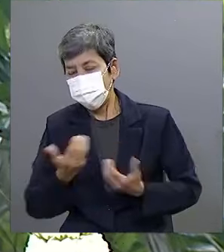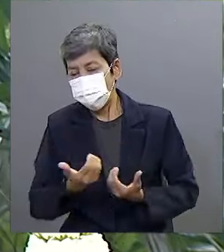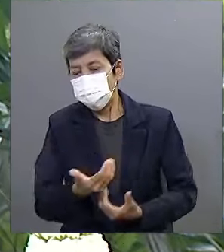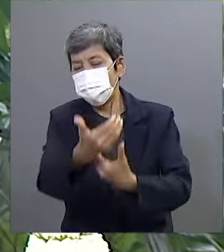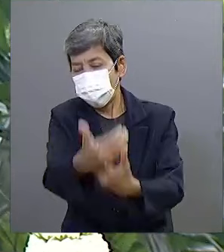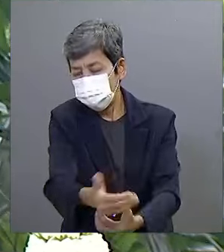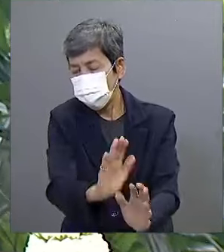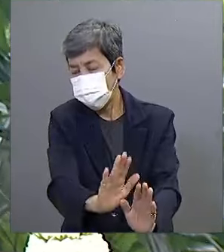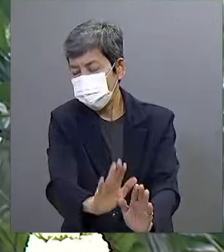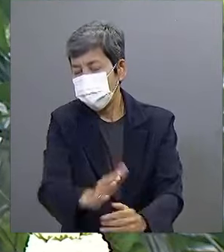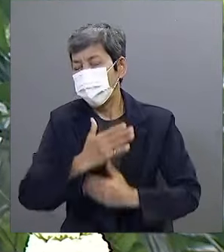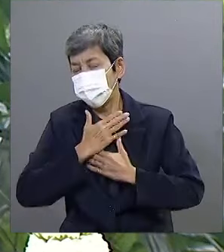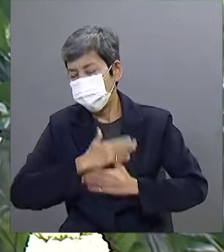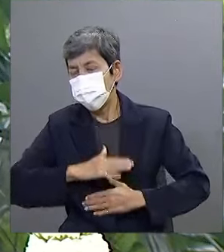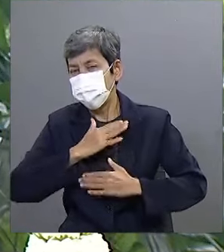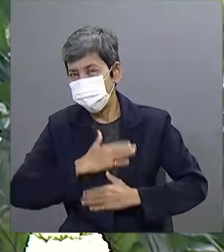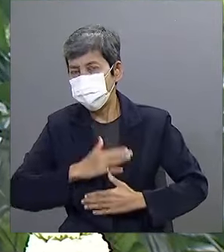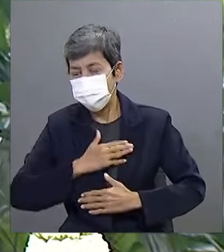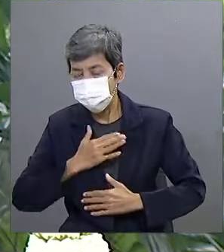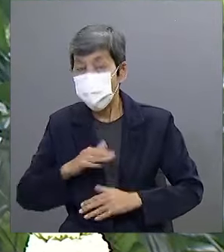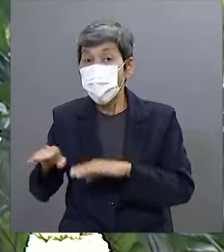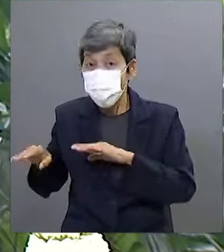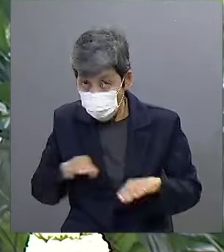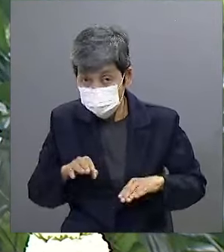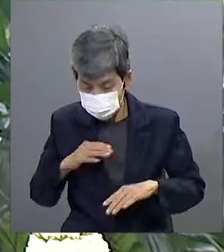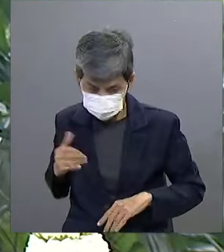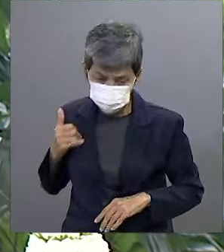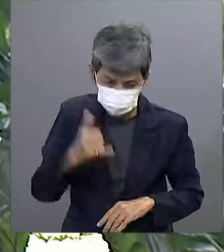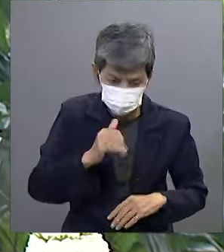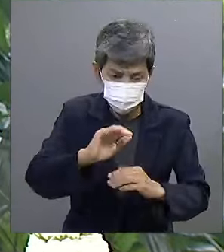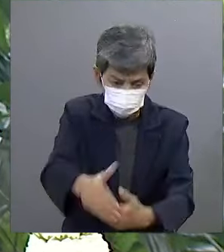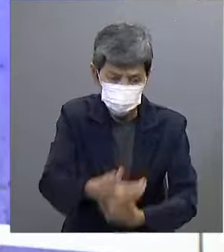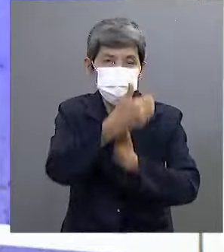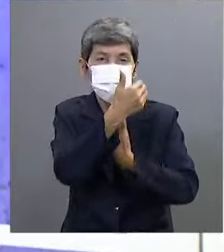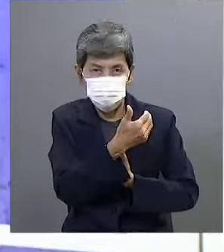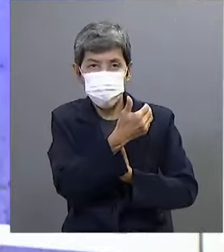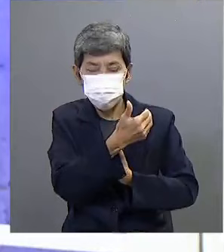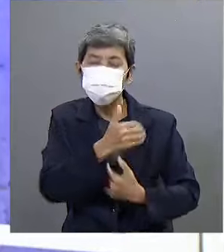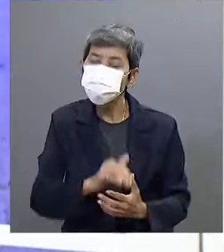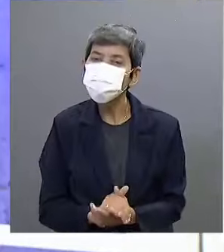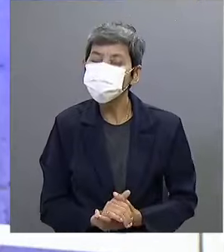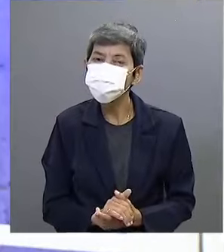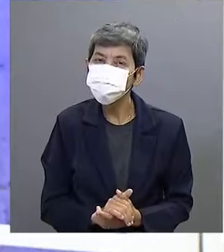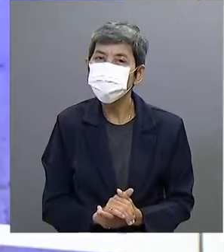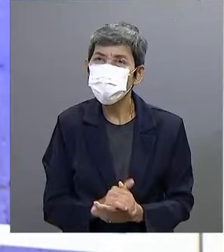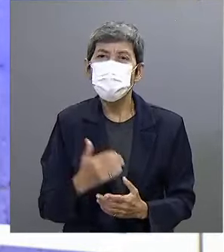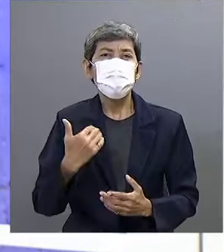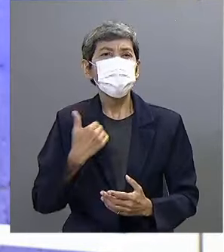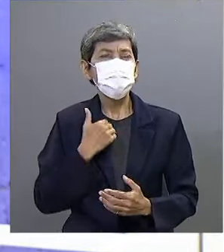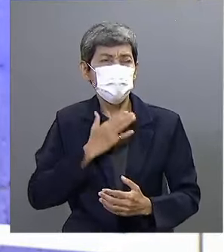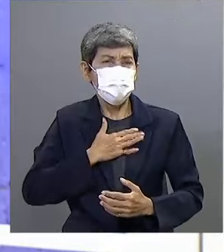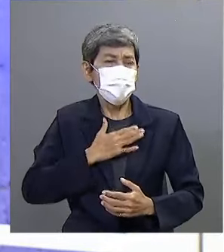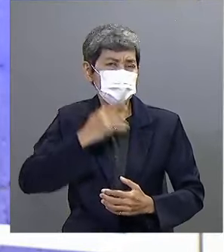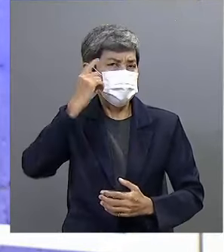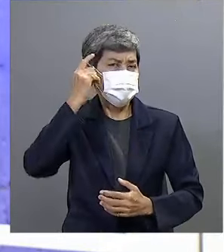กที่ปลอดภัยนะคะเมื่อเราพร้อมจะดูแลเขาอีกครั้งแล้วเราค่อยกลับไปอุ้มเขา หลักๆเนี่ยบางทีเราเข้าใจนะด้วยความเครียด